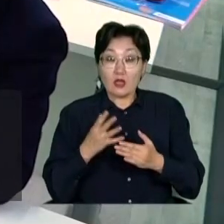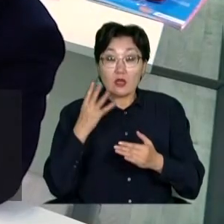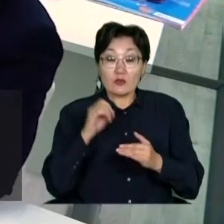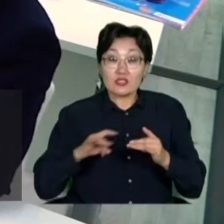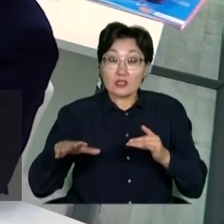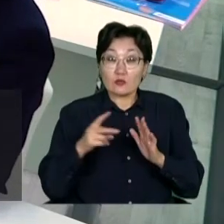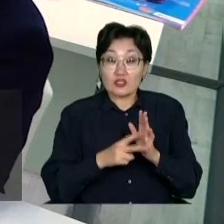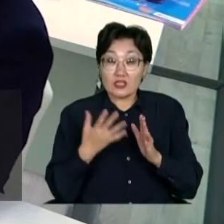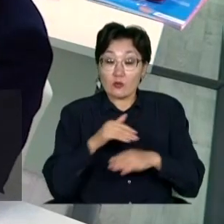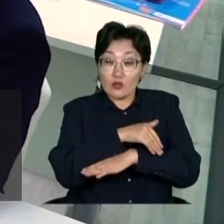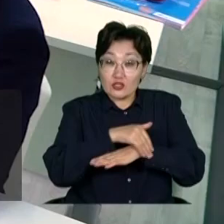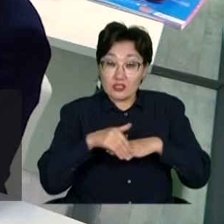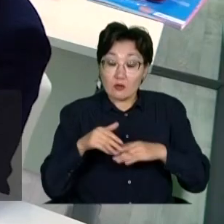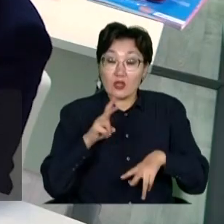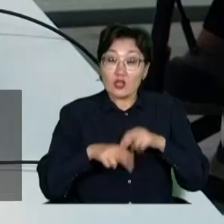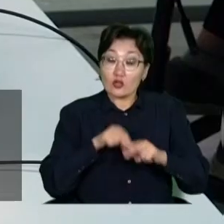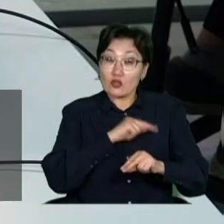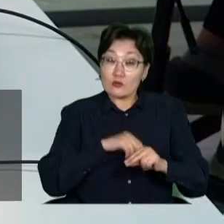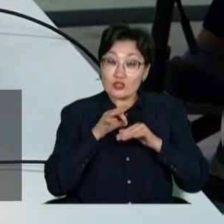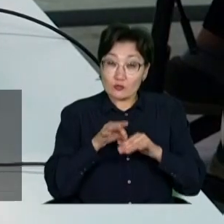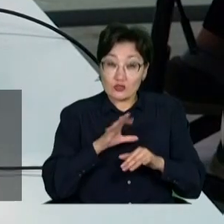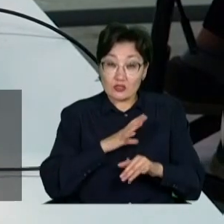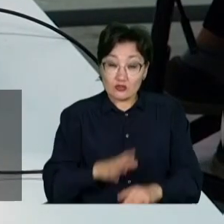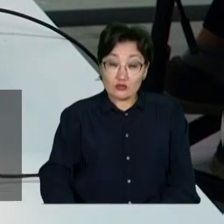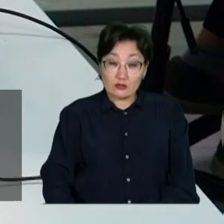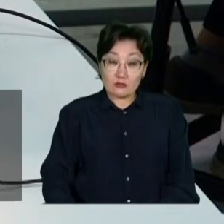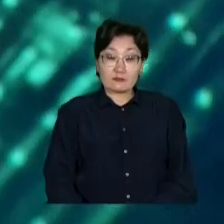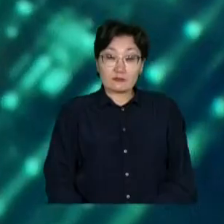аудандағы 75 көшеде құрылыс жұмыстары жүргізілген.